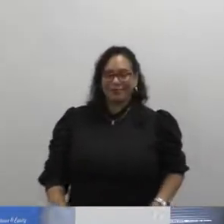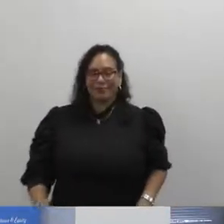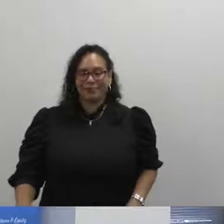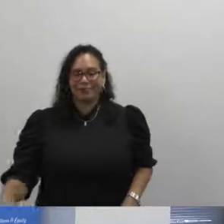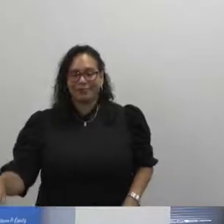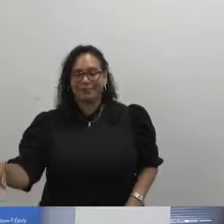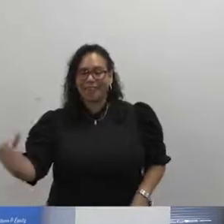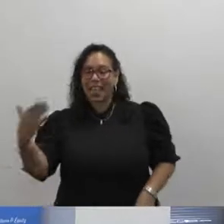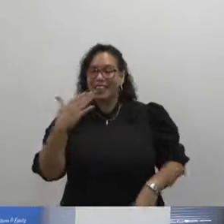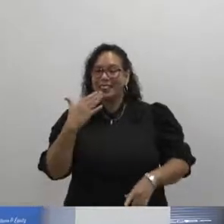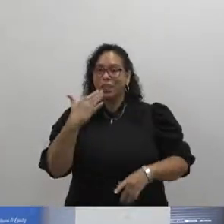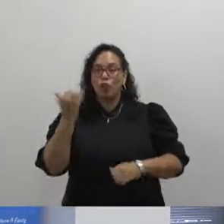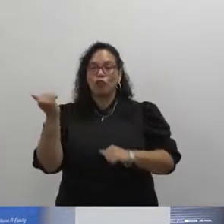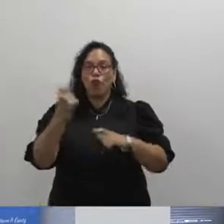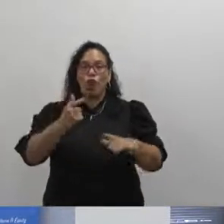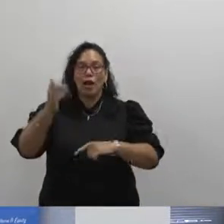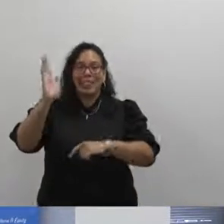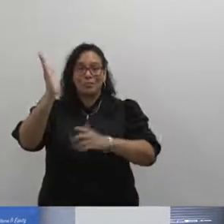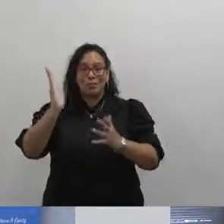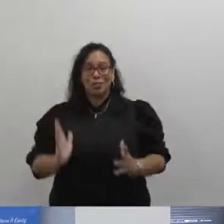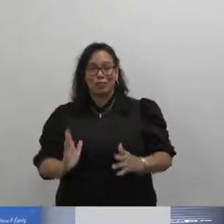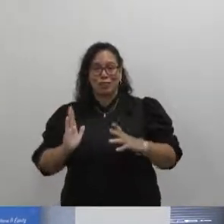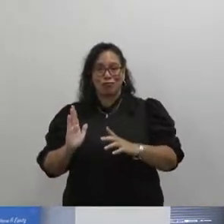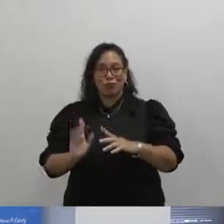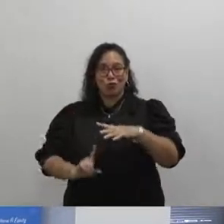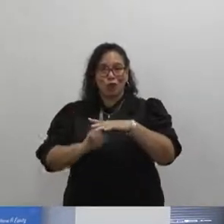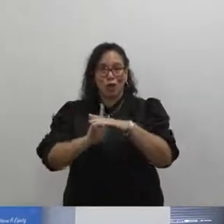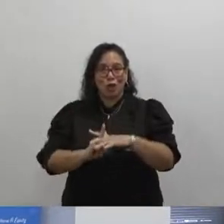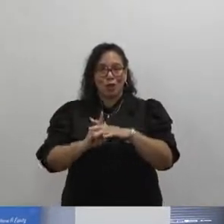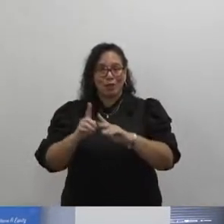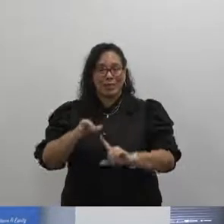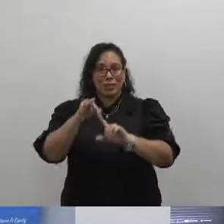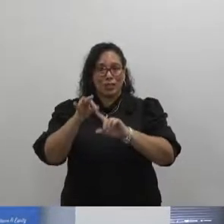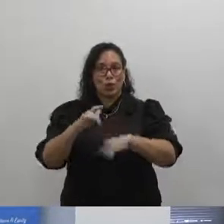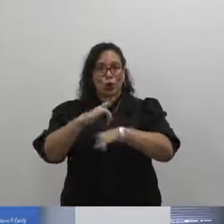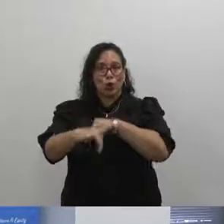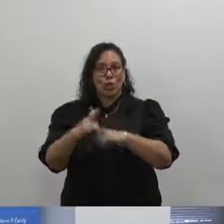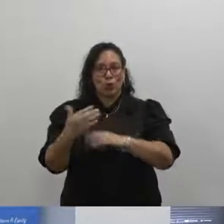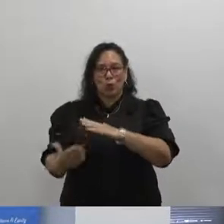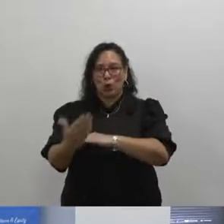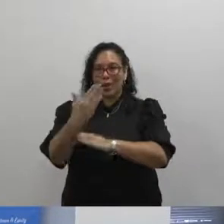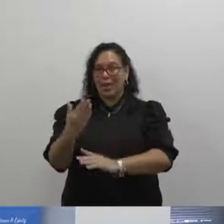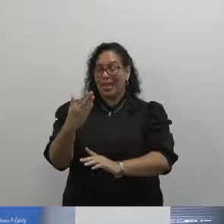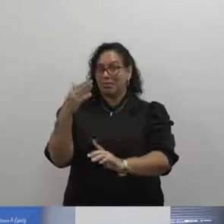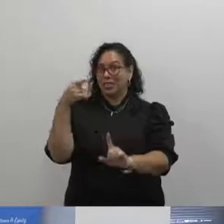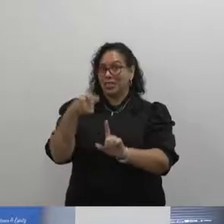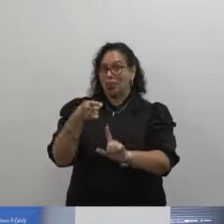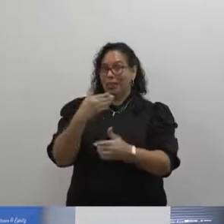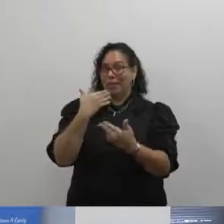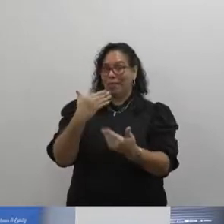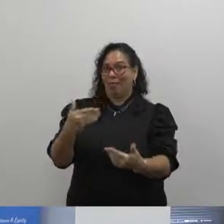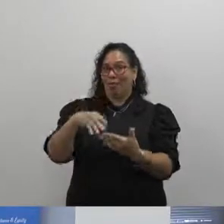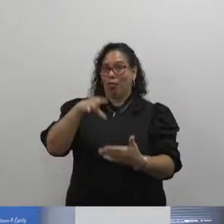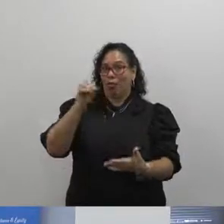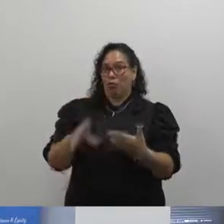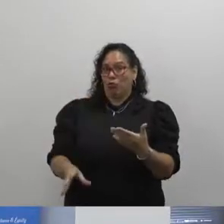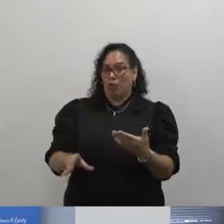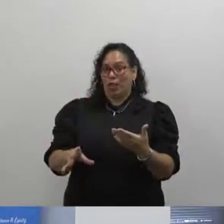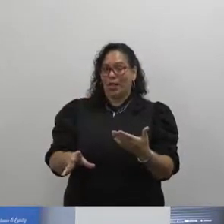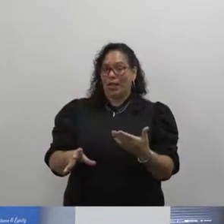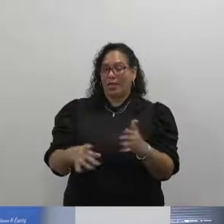xôm ọc cún châm bù một cuộc tiếng phần mát đại màn mà châu rùm đảm bây thư sẽ kết thúc lãnh ca chi phí xe xa